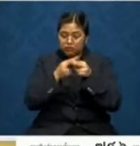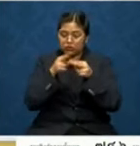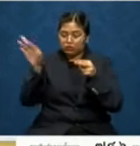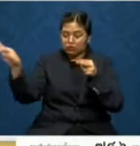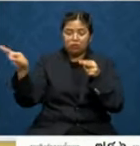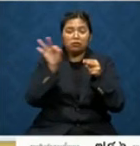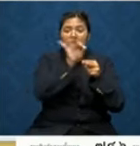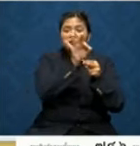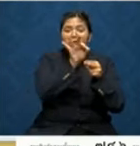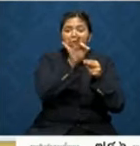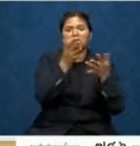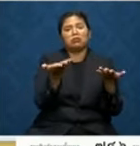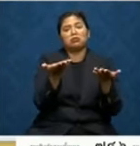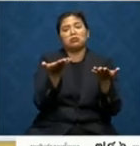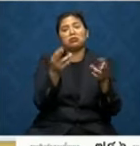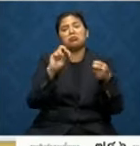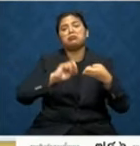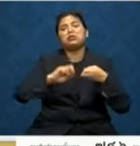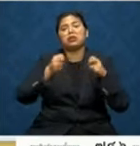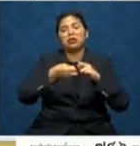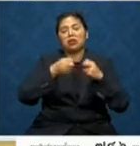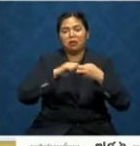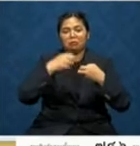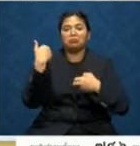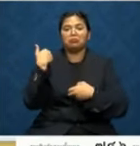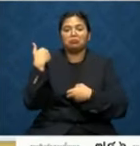นี้ครับที่ก็ีวเป็ป Gathered